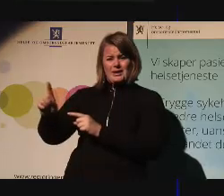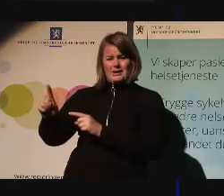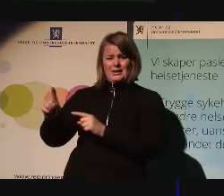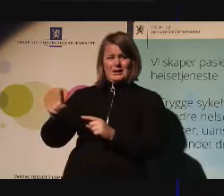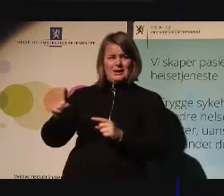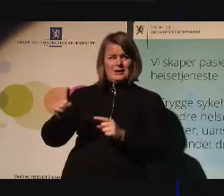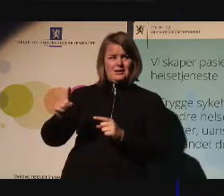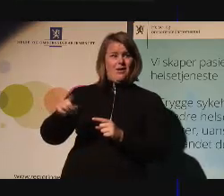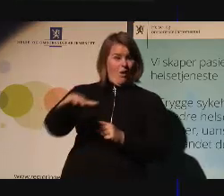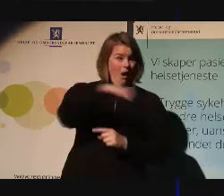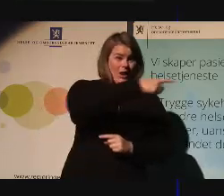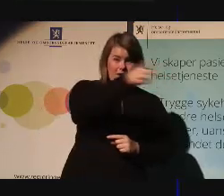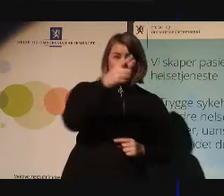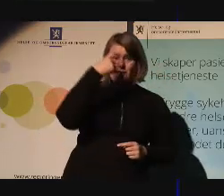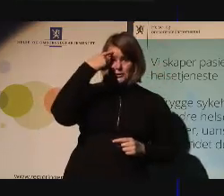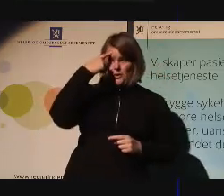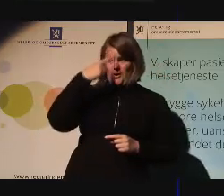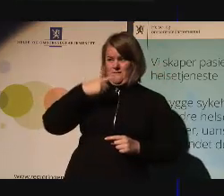Norge ha, rett og slett.